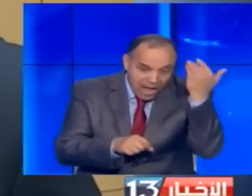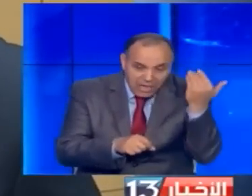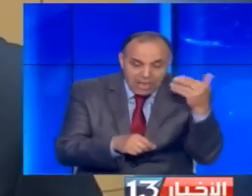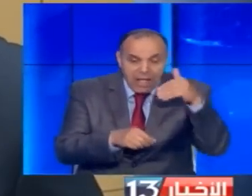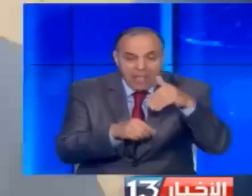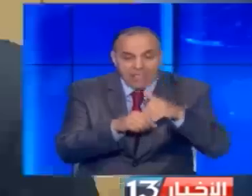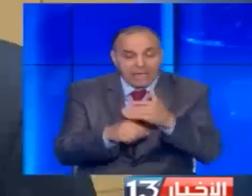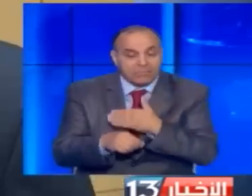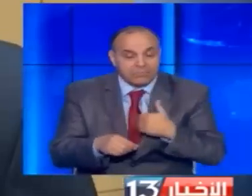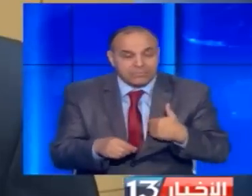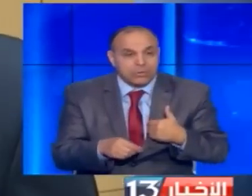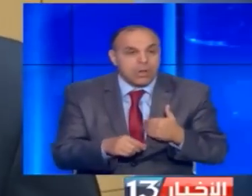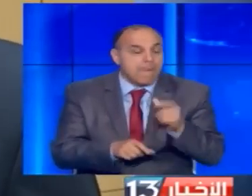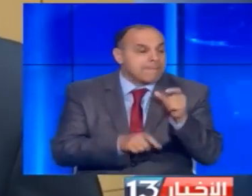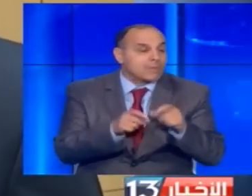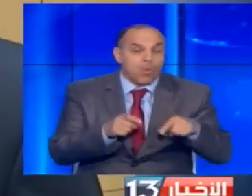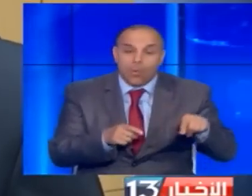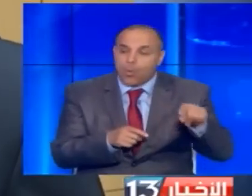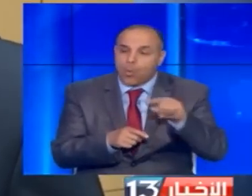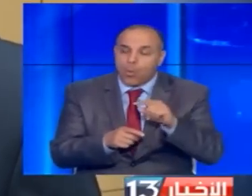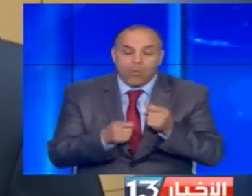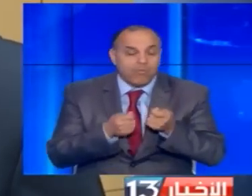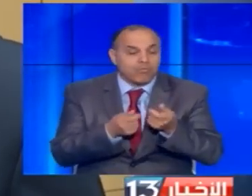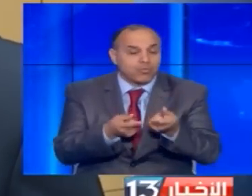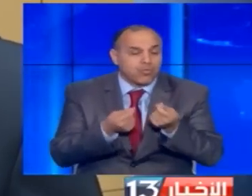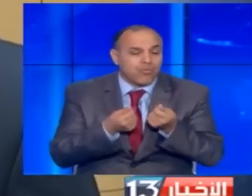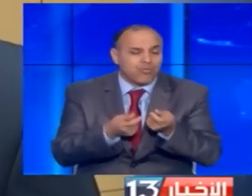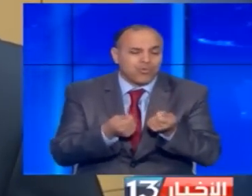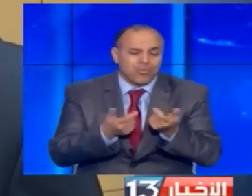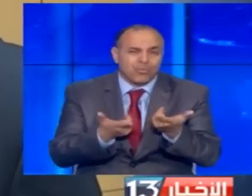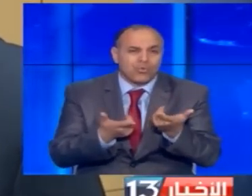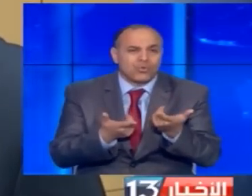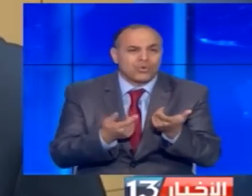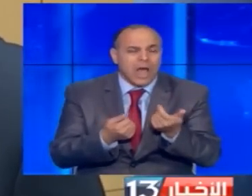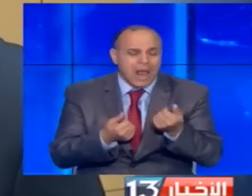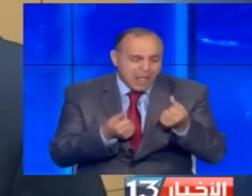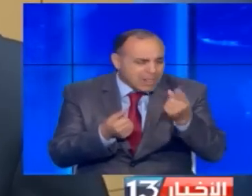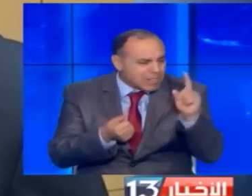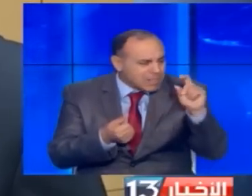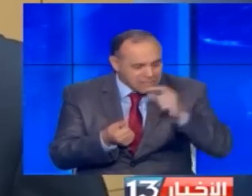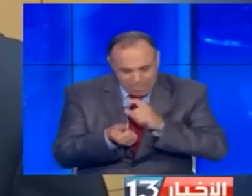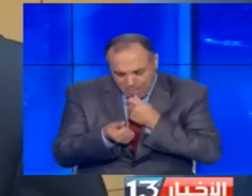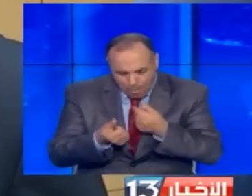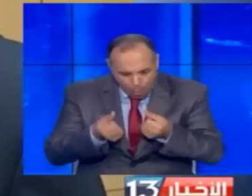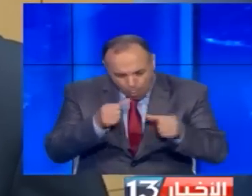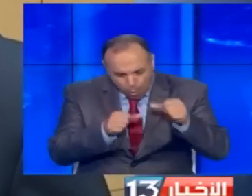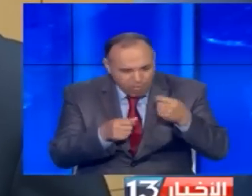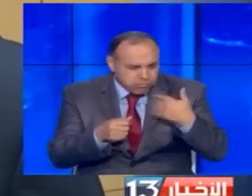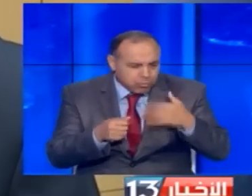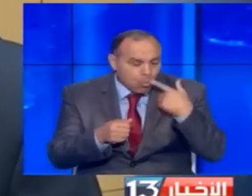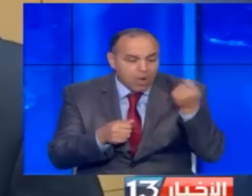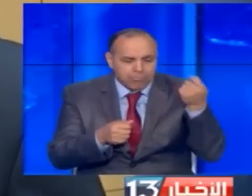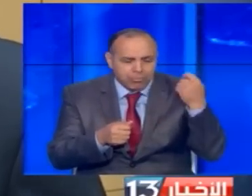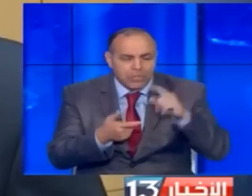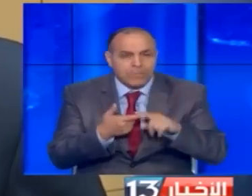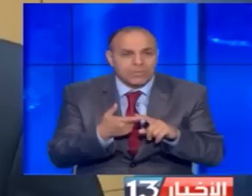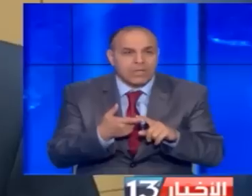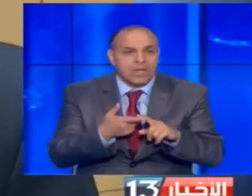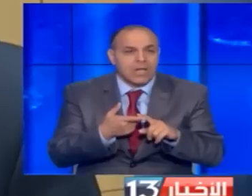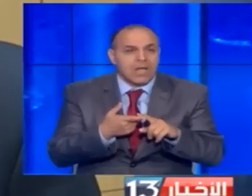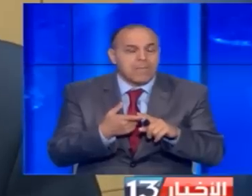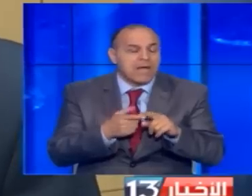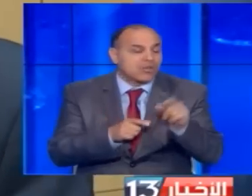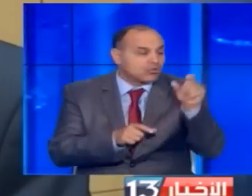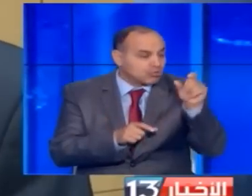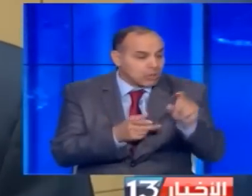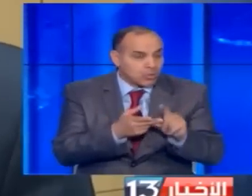المؤسسات الاستشفائية. راه المجموعة الوطنية تصرف في أموال طائلة على الدياليز وعلى برشا حاجات، وتصرف هذا أموال طائلة باش يخرجوا